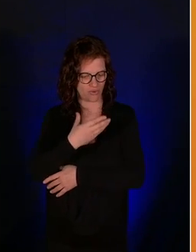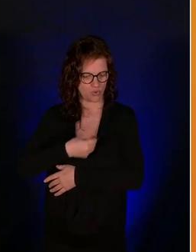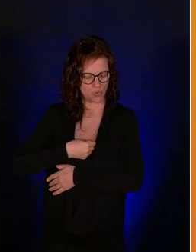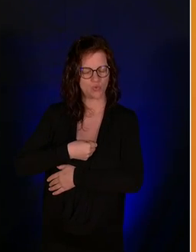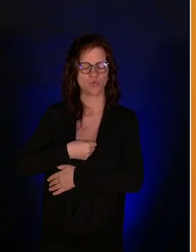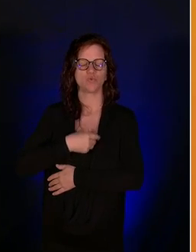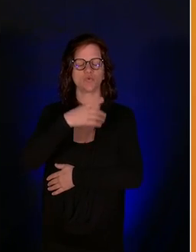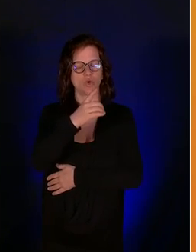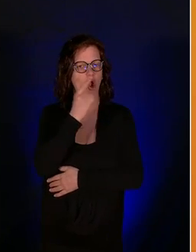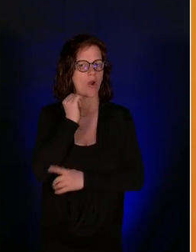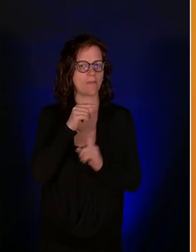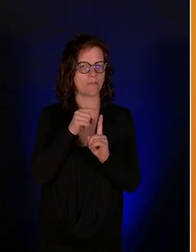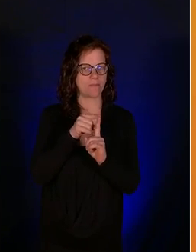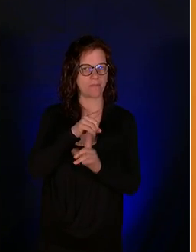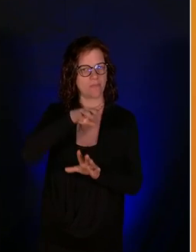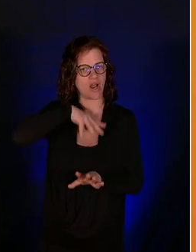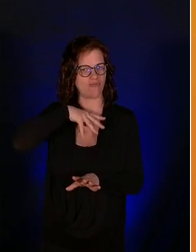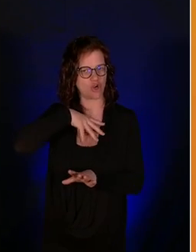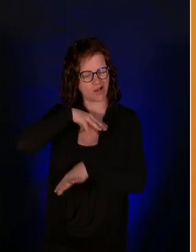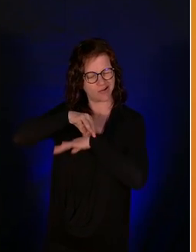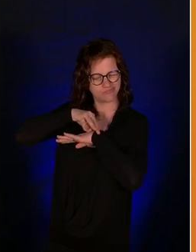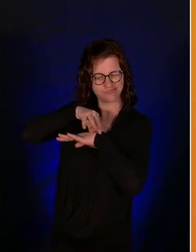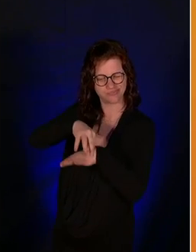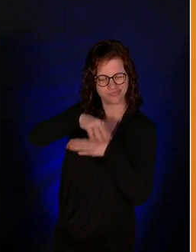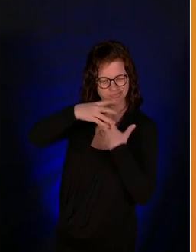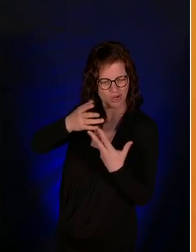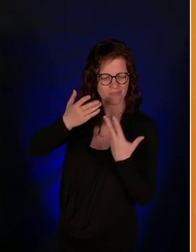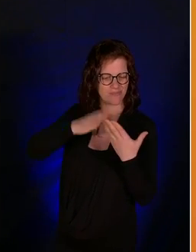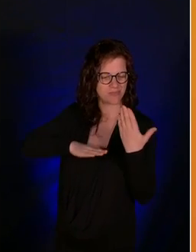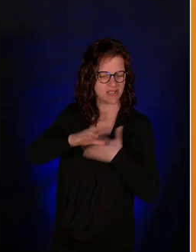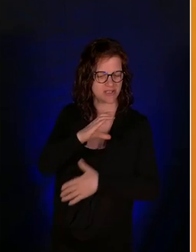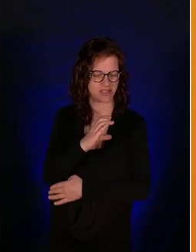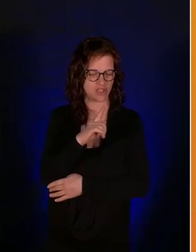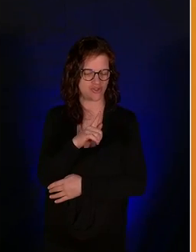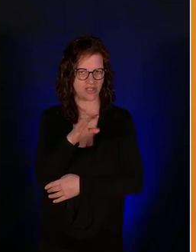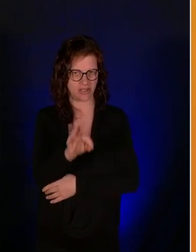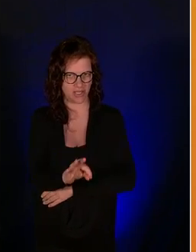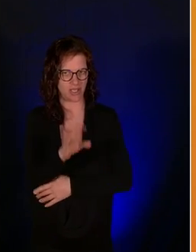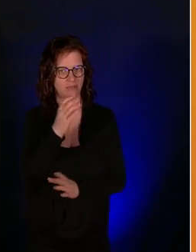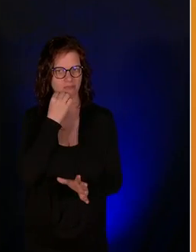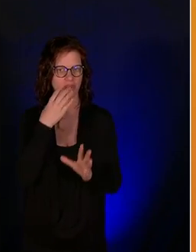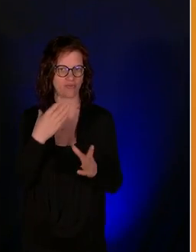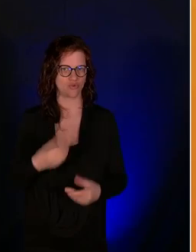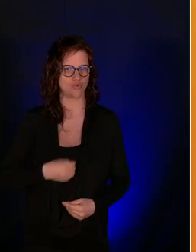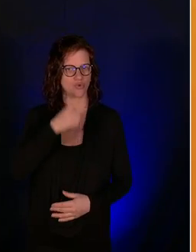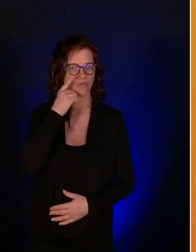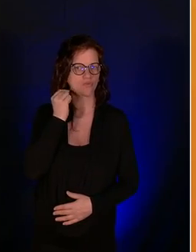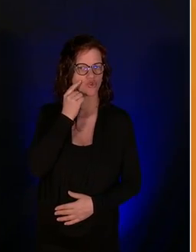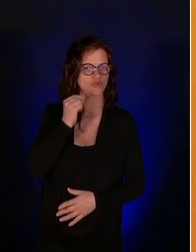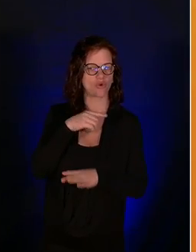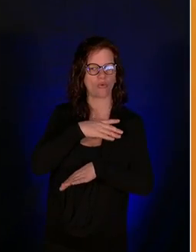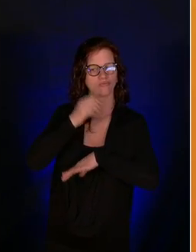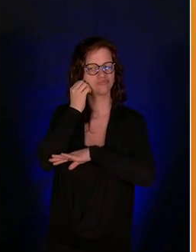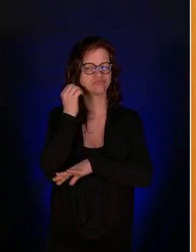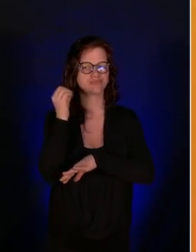avocat, compagnon de route de la CGT. Bienvenue à Philippe Pascal, lanceur d'alerte, et qui est par ailleurs